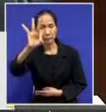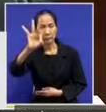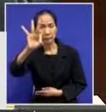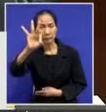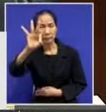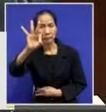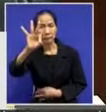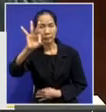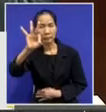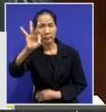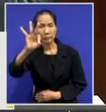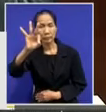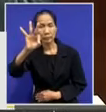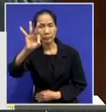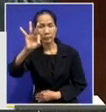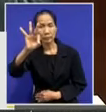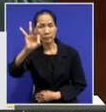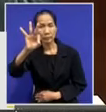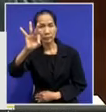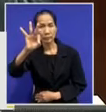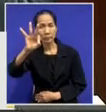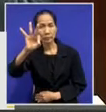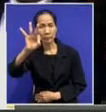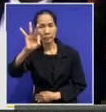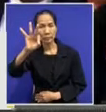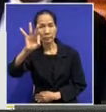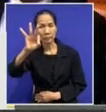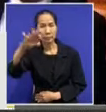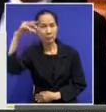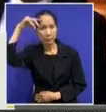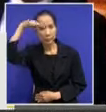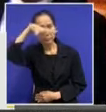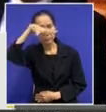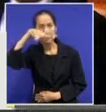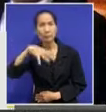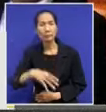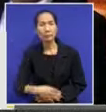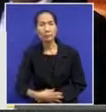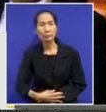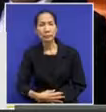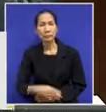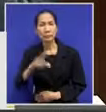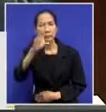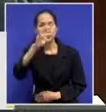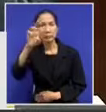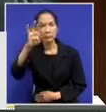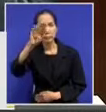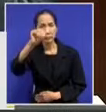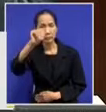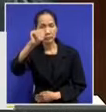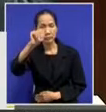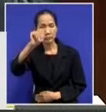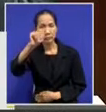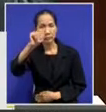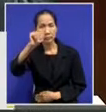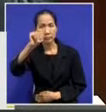นางสาวสุทธวรรณสุบรรณอยุธยา คุณธนาธรจึงรุ่งเรืองกิจค่ะ 640